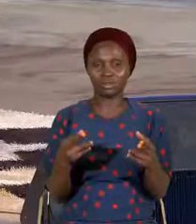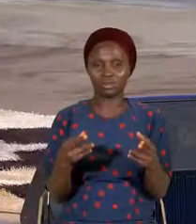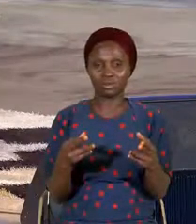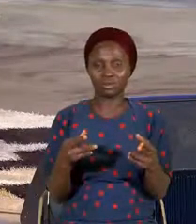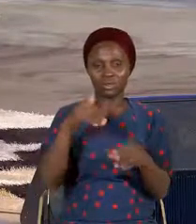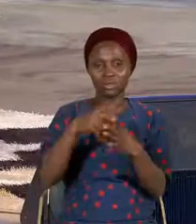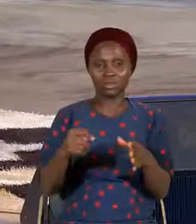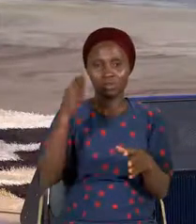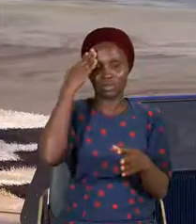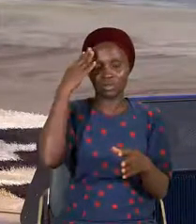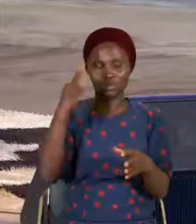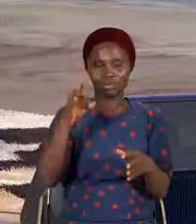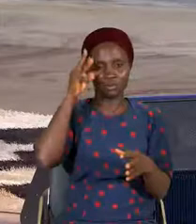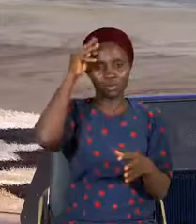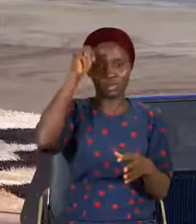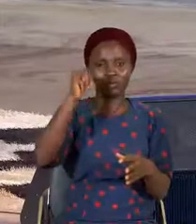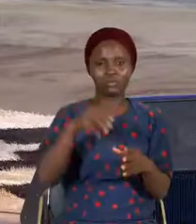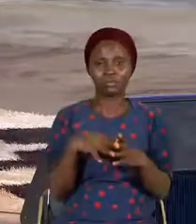dans sa connaissance.